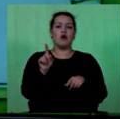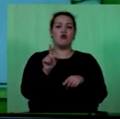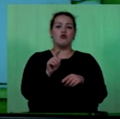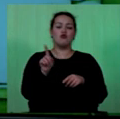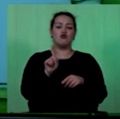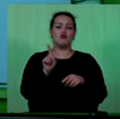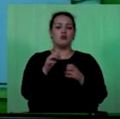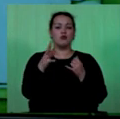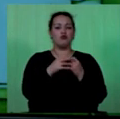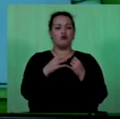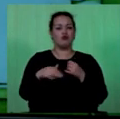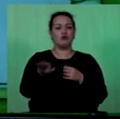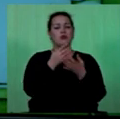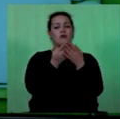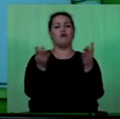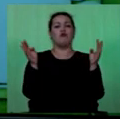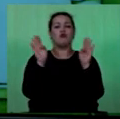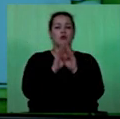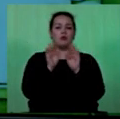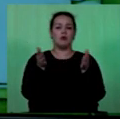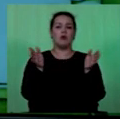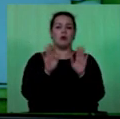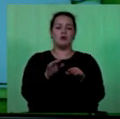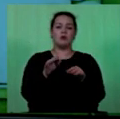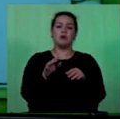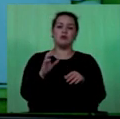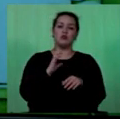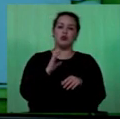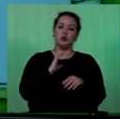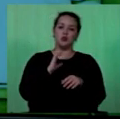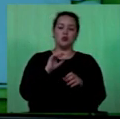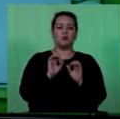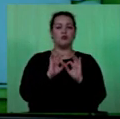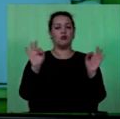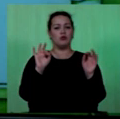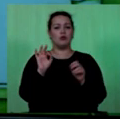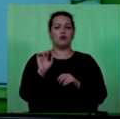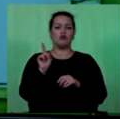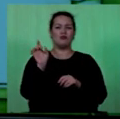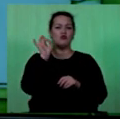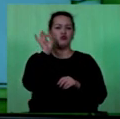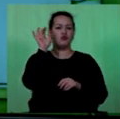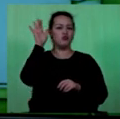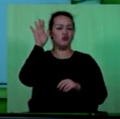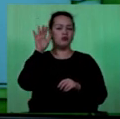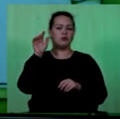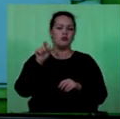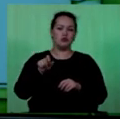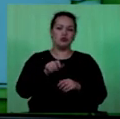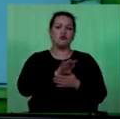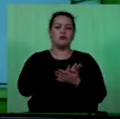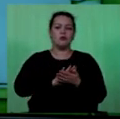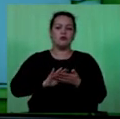нас осталась богатой, щедрой и прекрасной, чтобы журчали чистые ручьи,